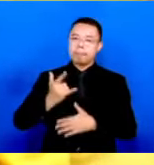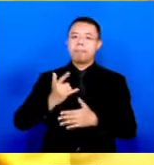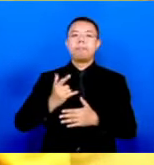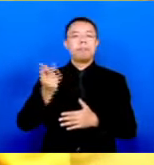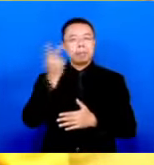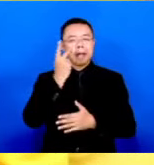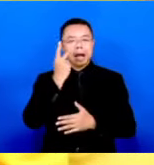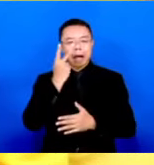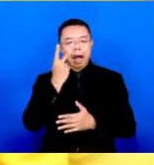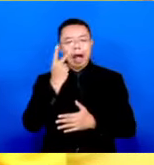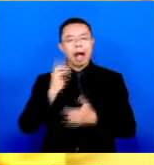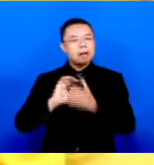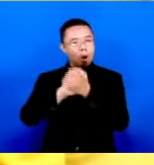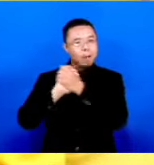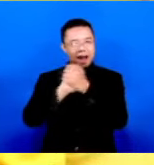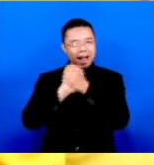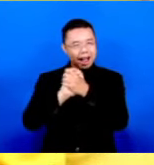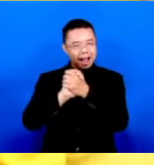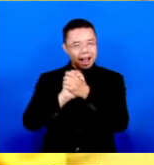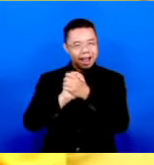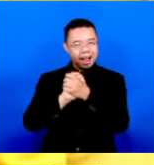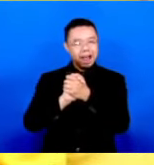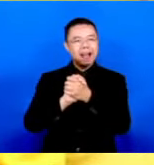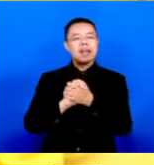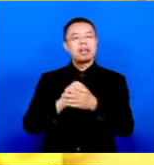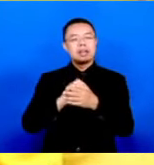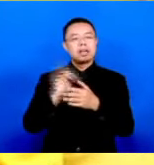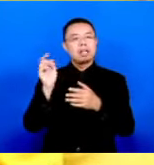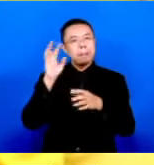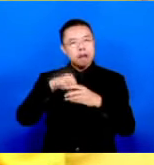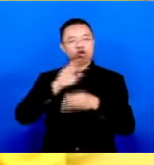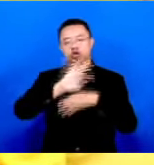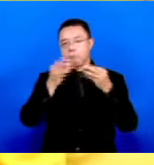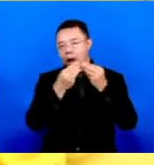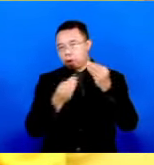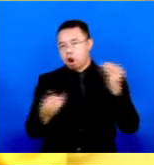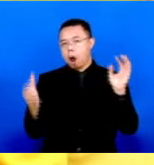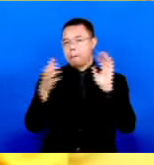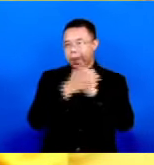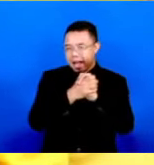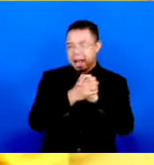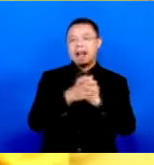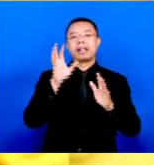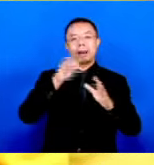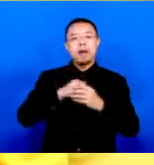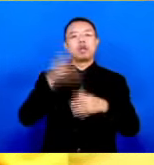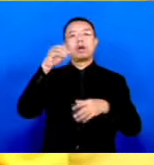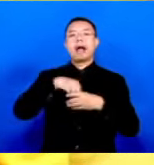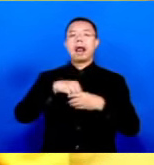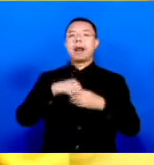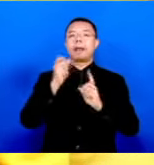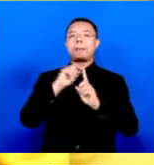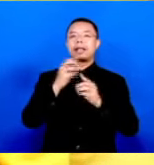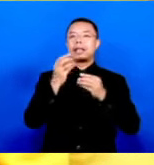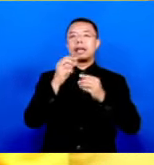menjaga soliditas di antara kader, di antara internal